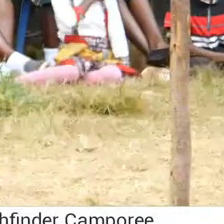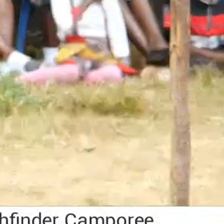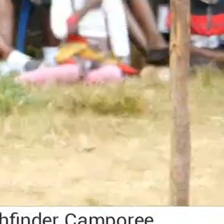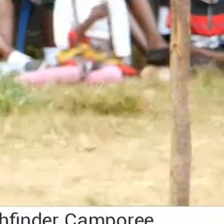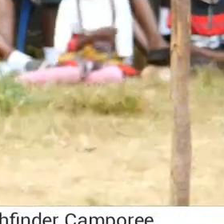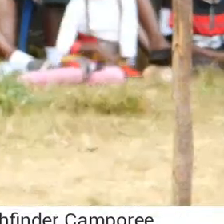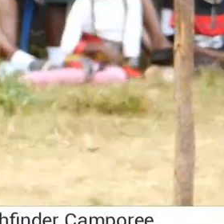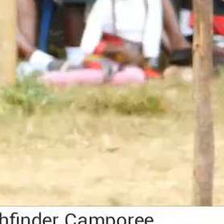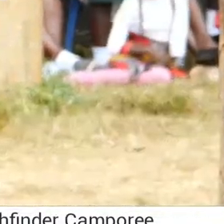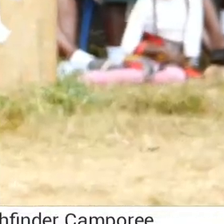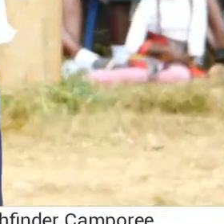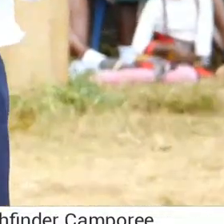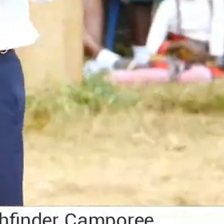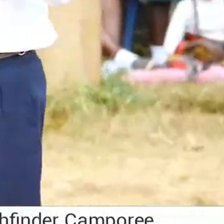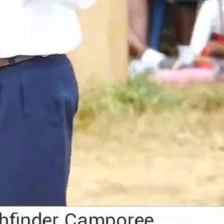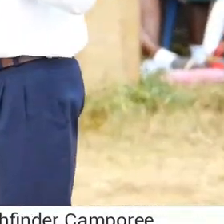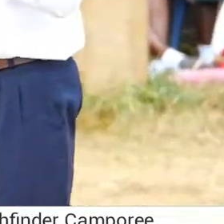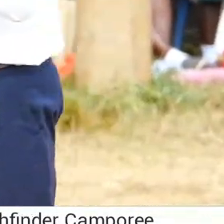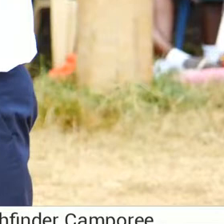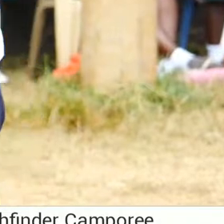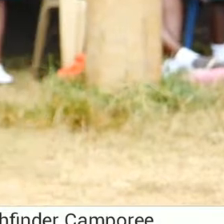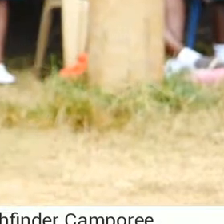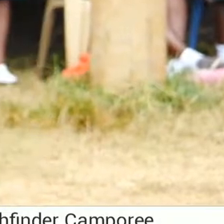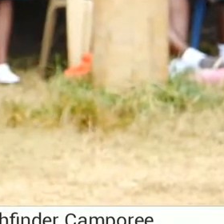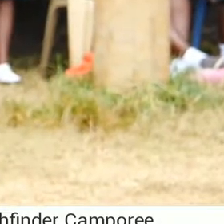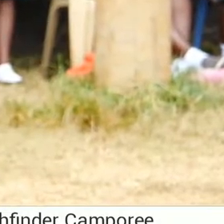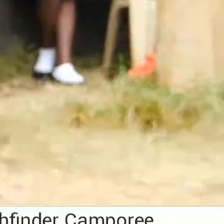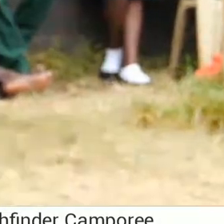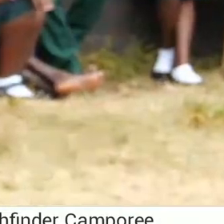Pale hiyo story imeishia hapo paka kesho asubuhi.